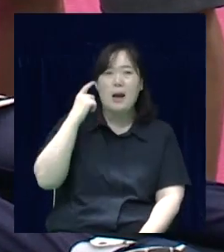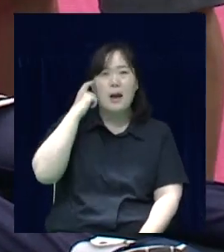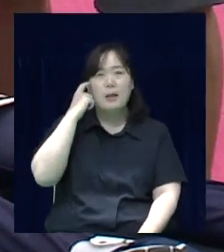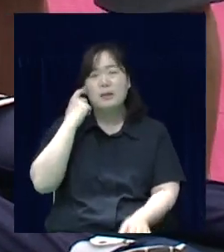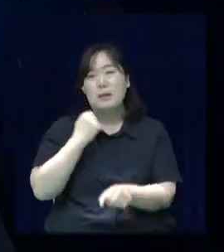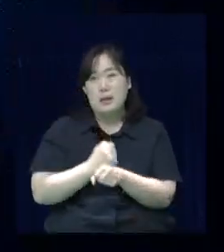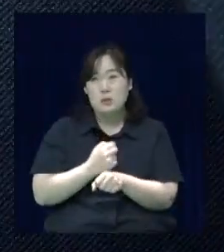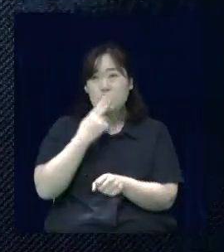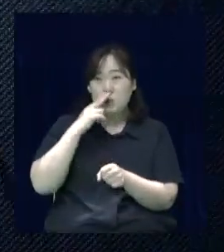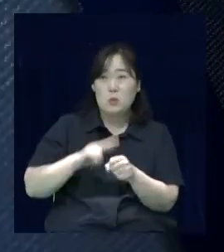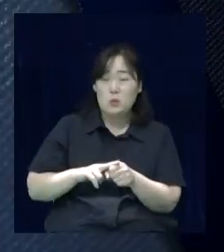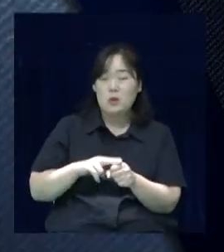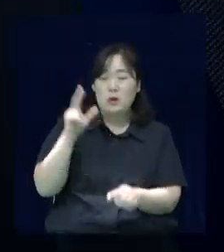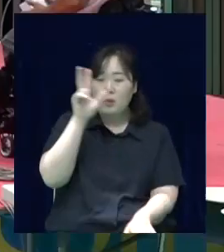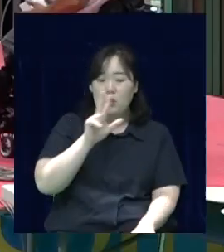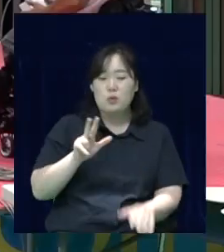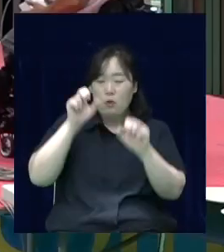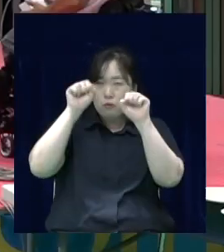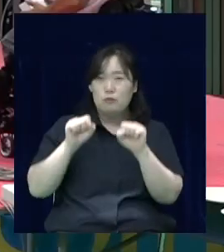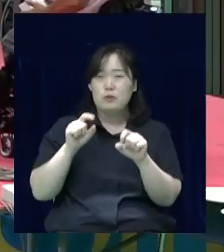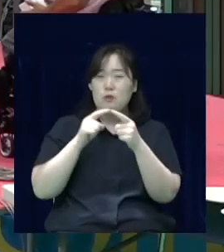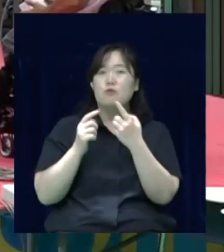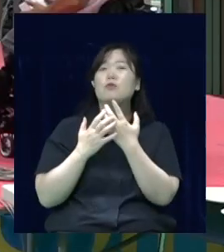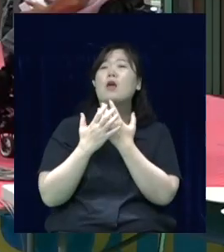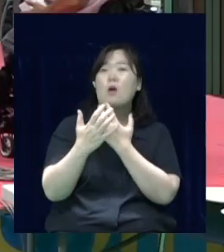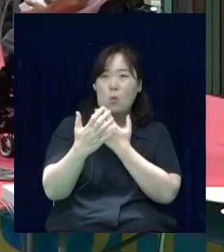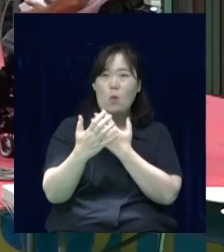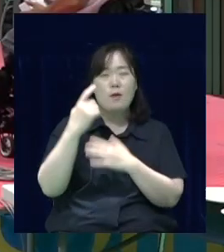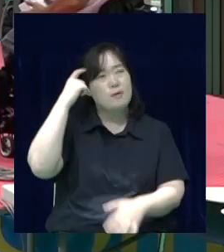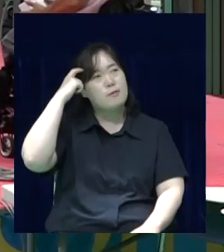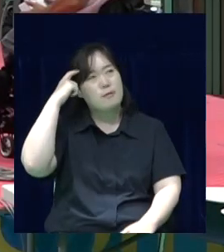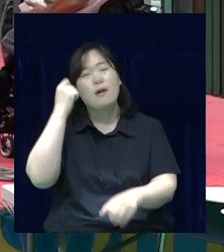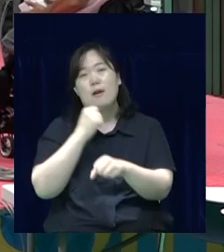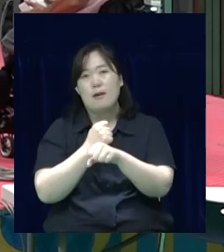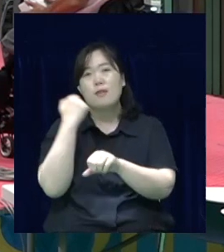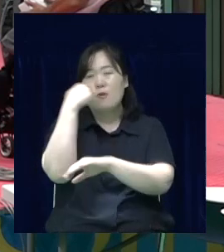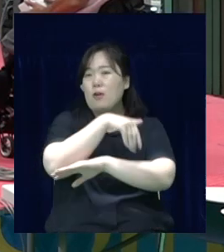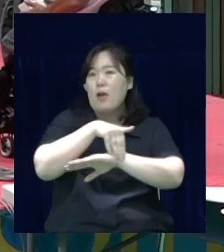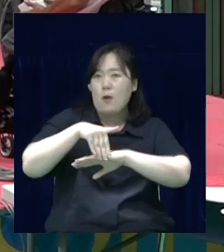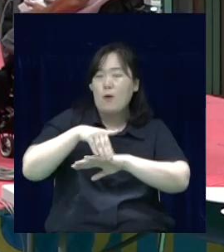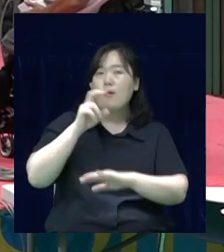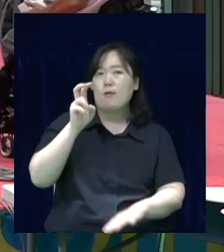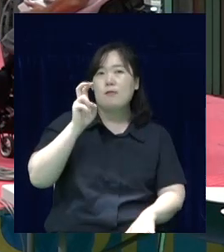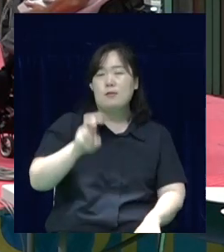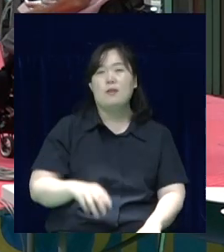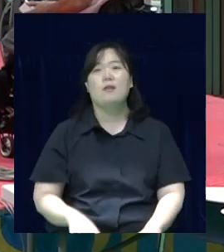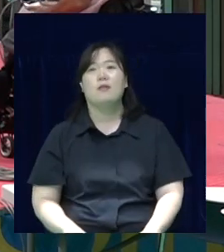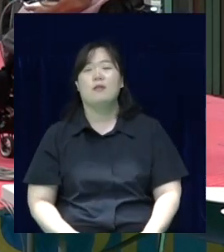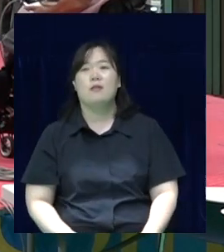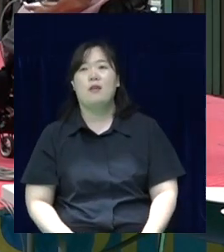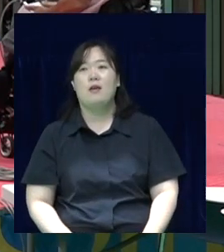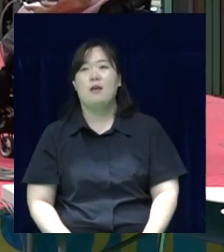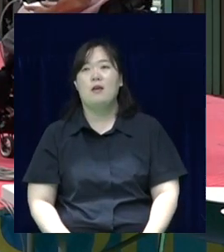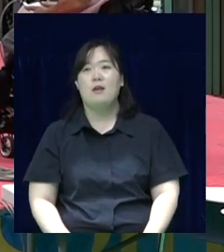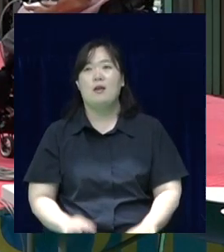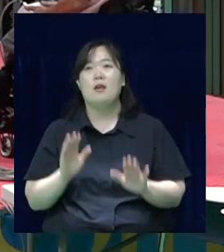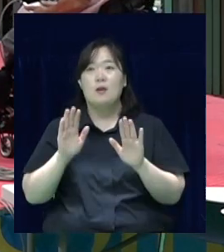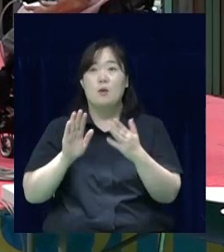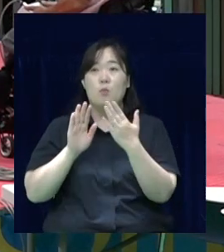통해서 앞으로 또 최전을 또 노리는 선수들이기 맞습니다. 때문에 예. 지금 이 경험을 한 이후에